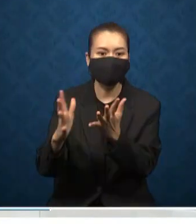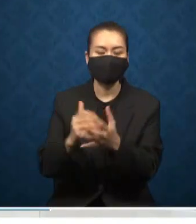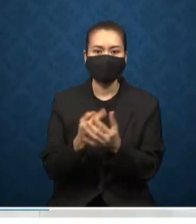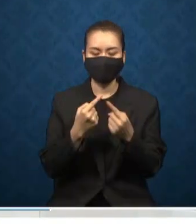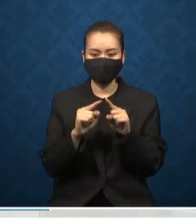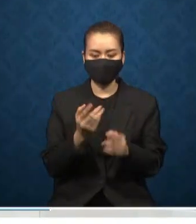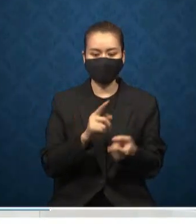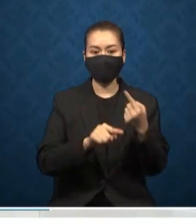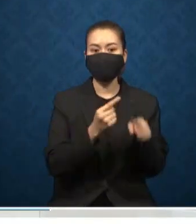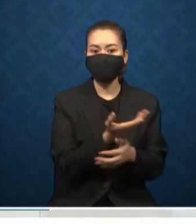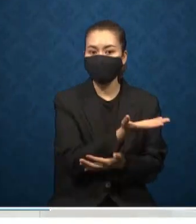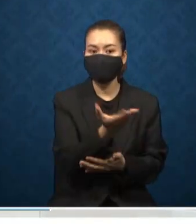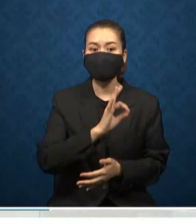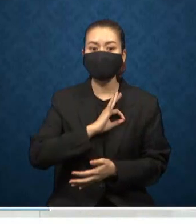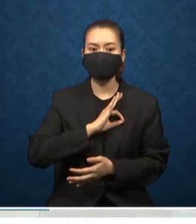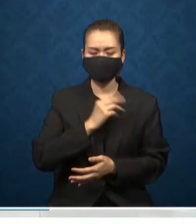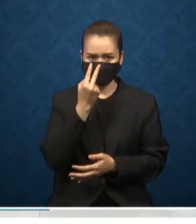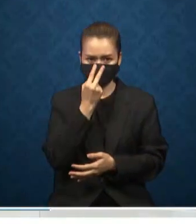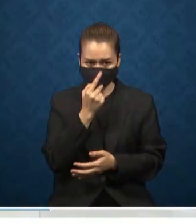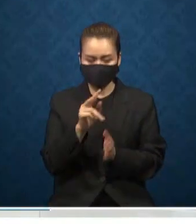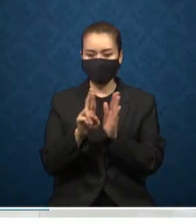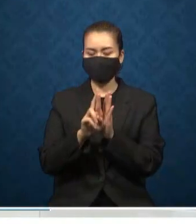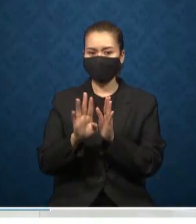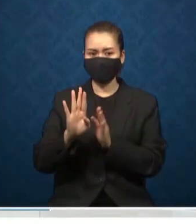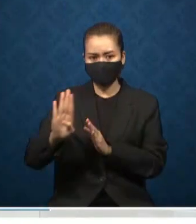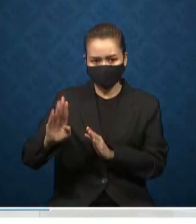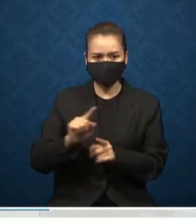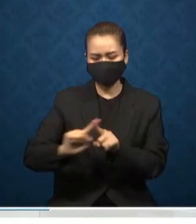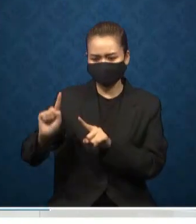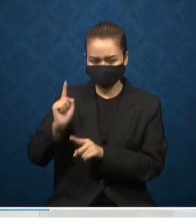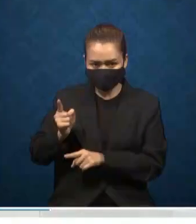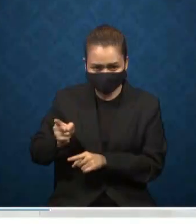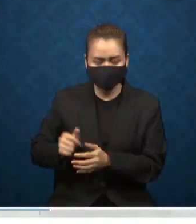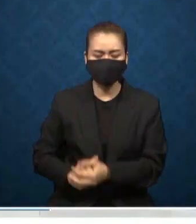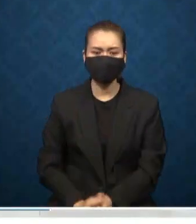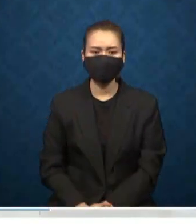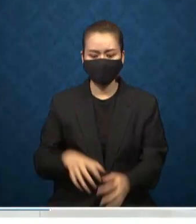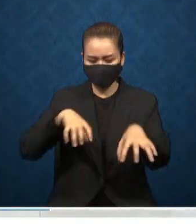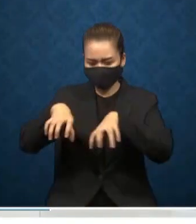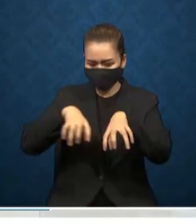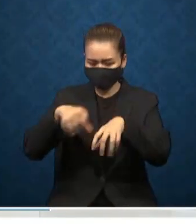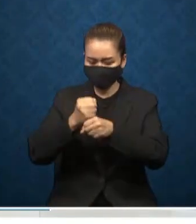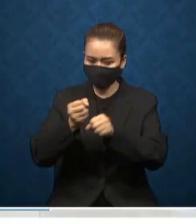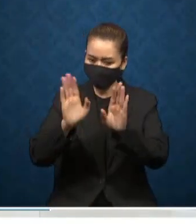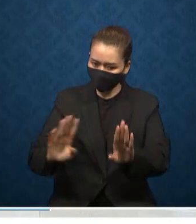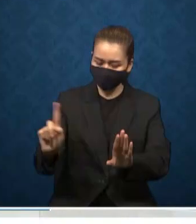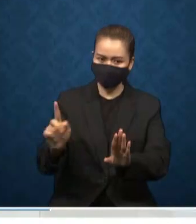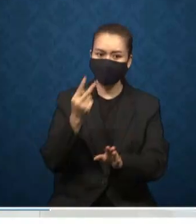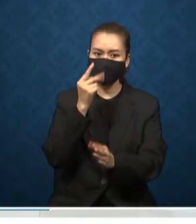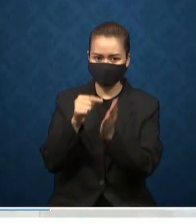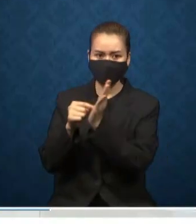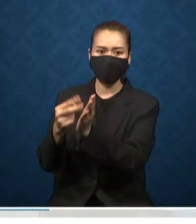พื่อนสมาชิกวุฒิสภาได้เห็นระบบจริงๆนะครับว่ามีการจัดสรรกันอย่างไรผมอยากจะขออนุญาตให้ผู้แทน